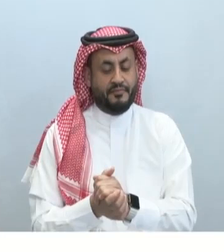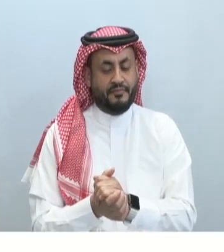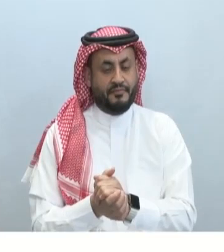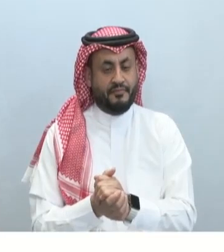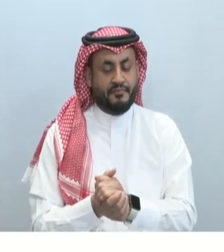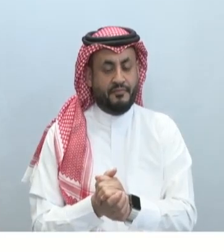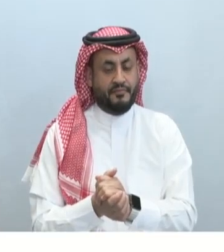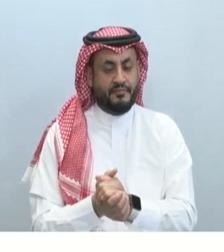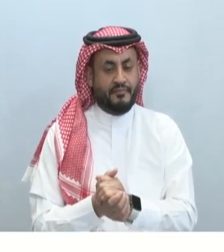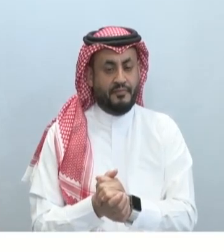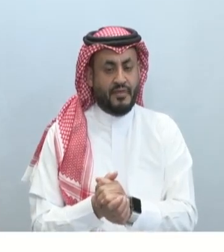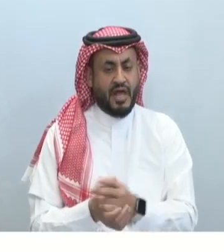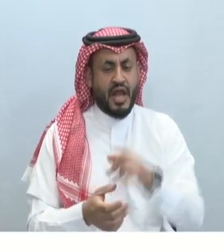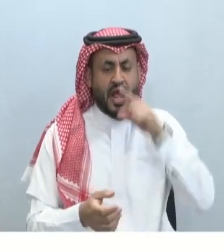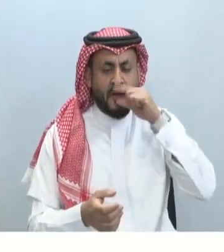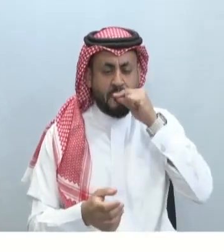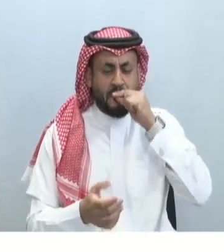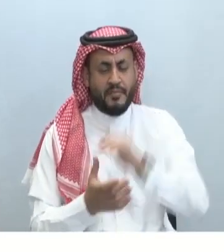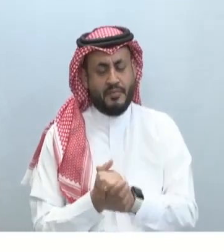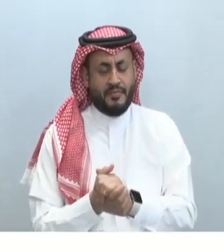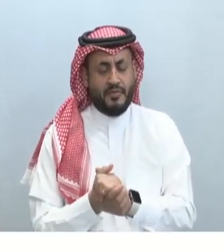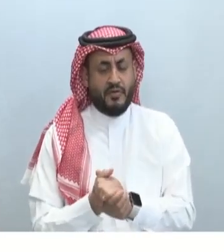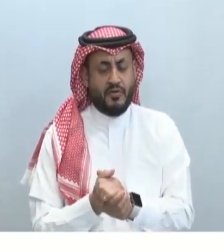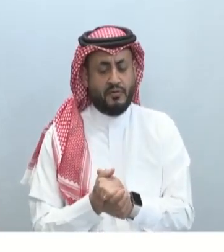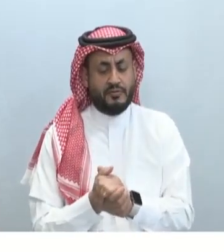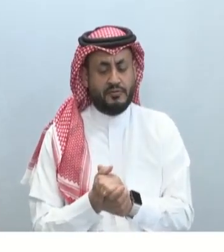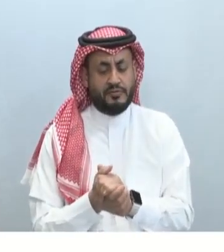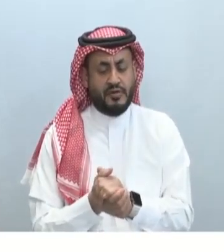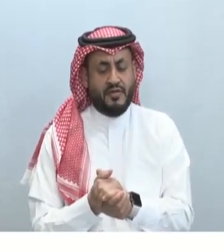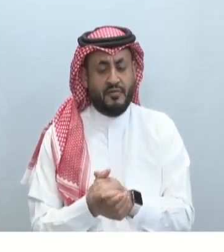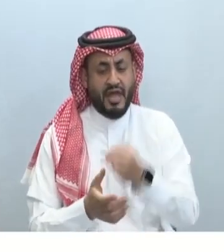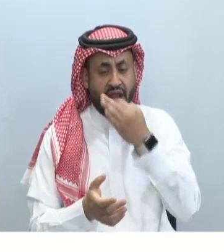رايتم وان كتما